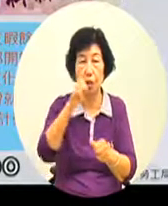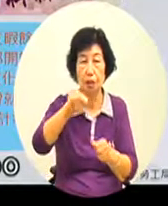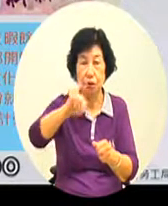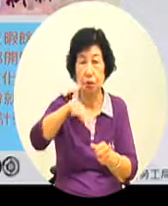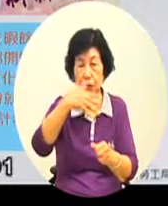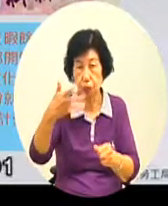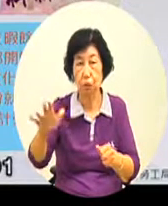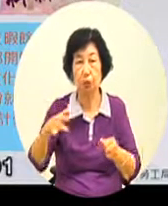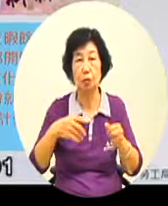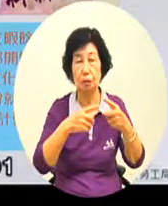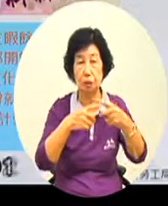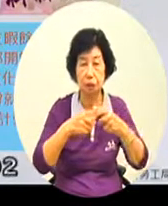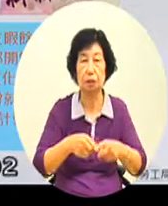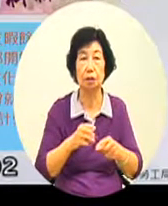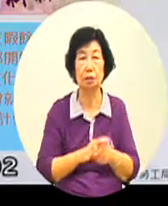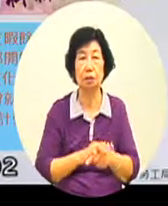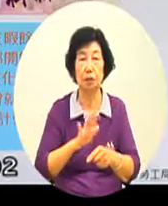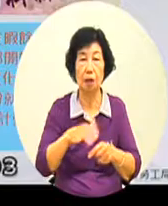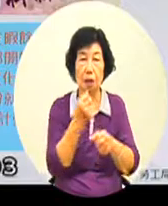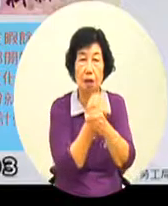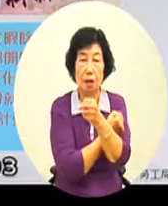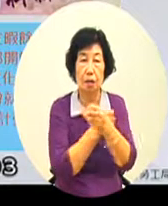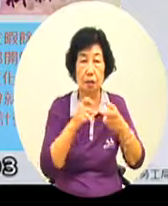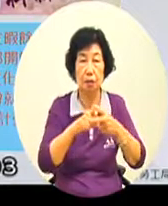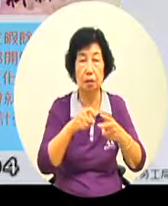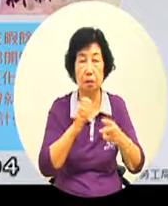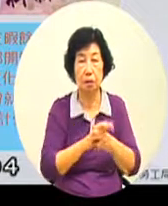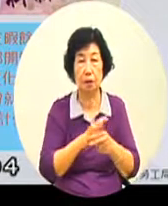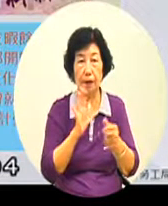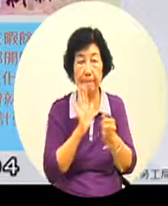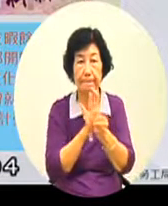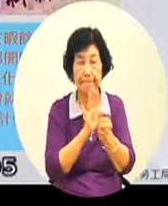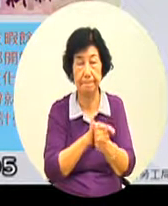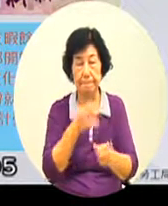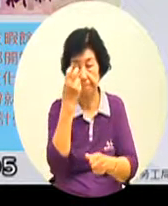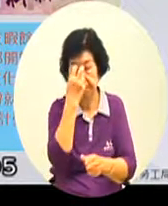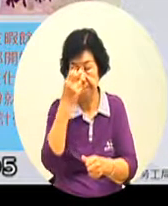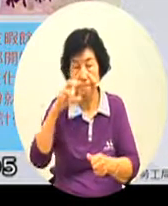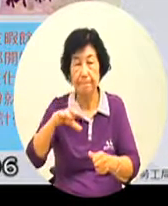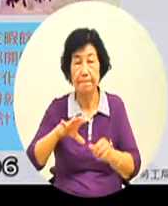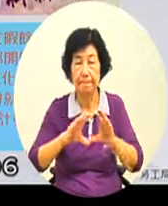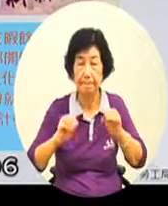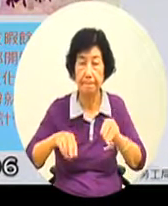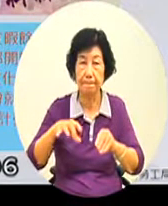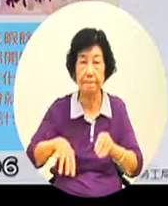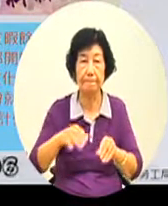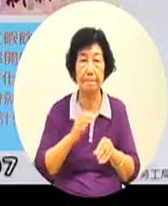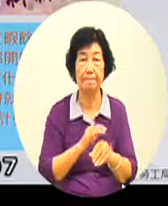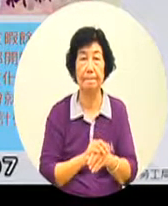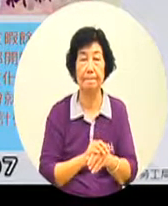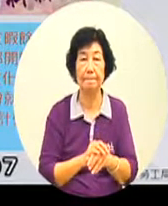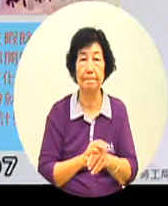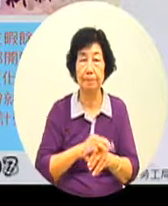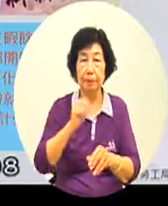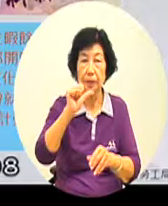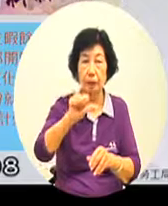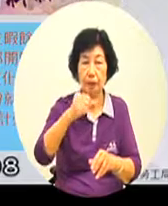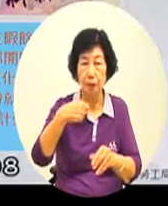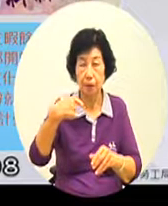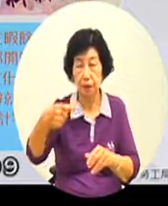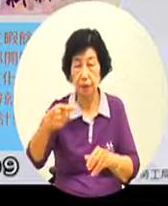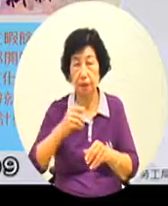有全国唯一的劳工博物馆，我们推出了视障工作者特展、木工职人及五一特展等展